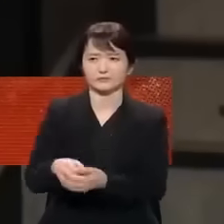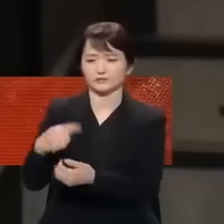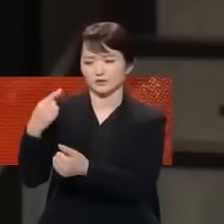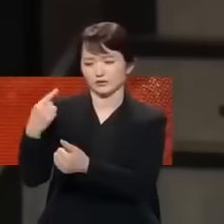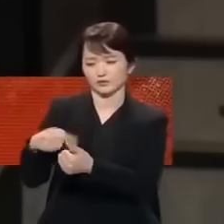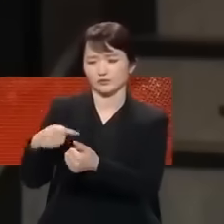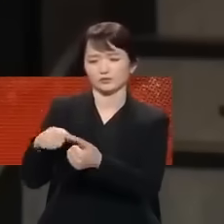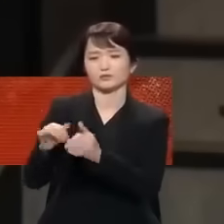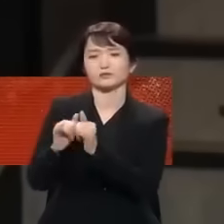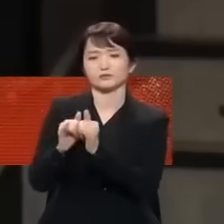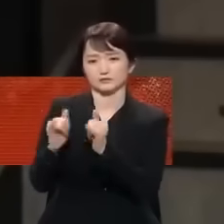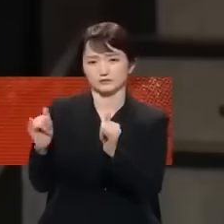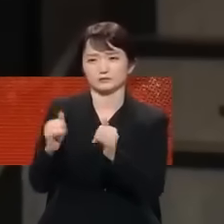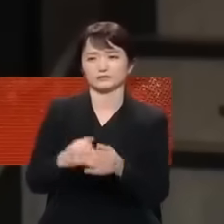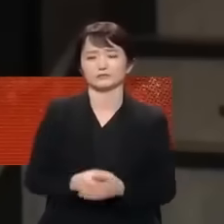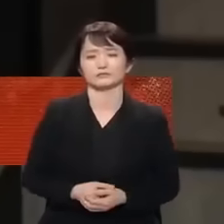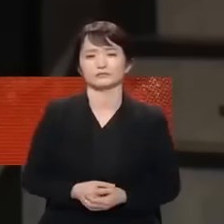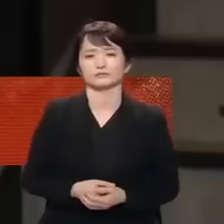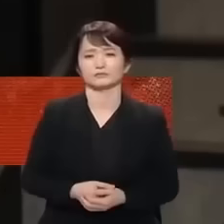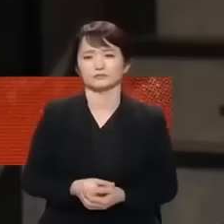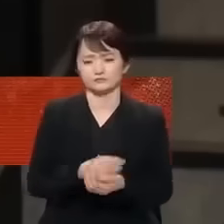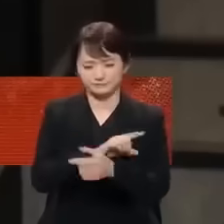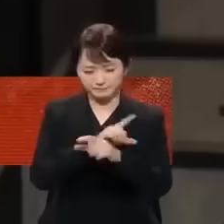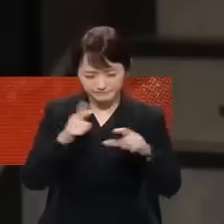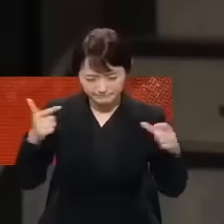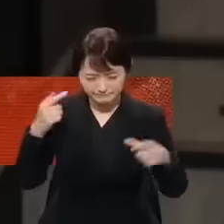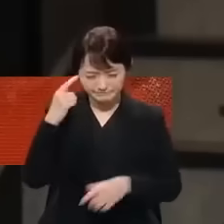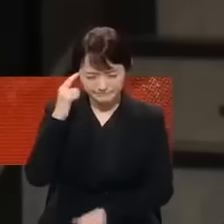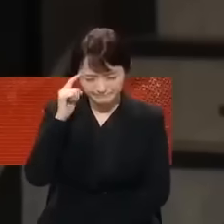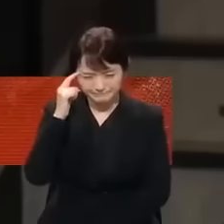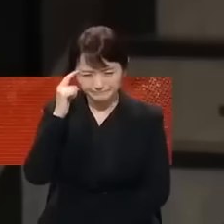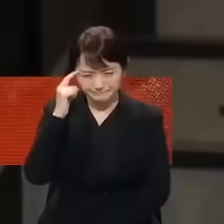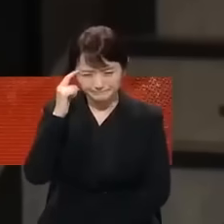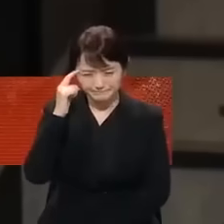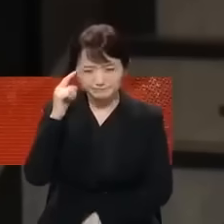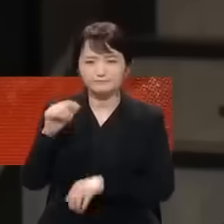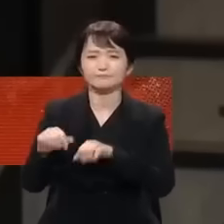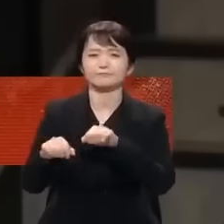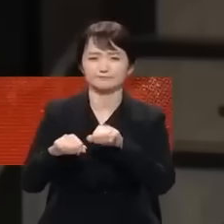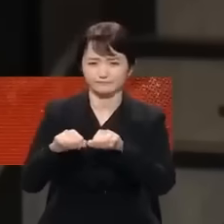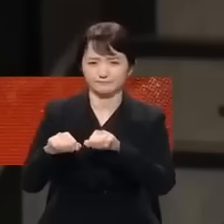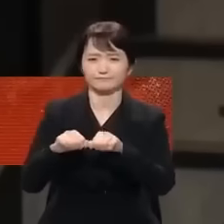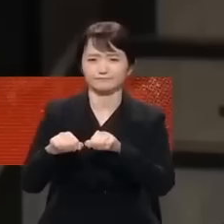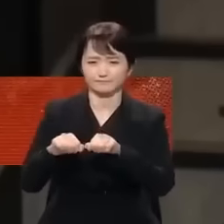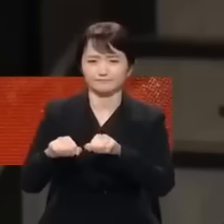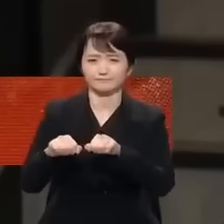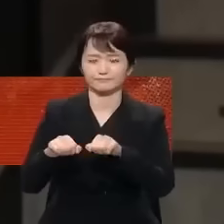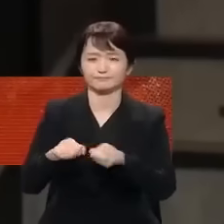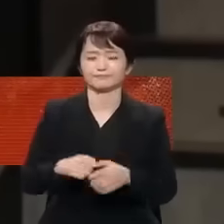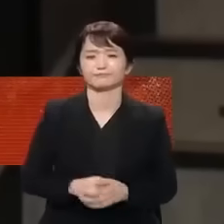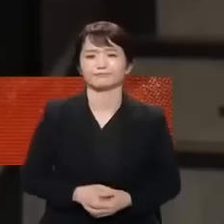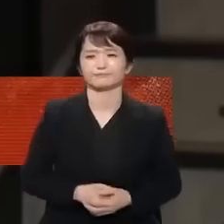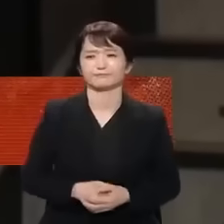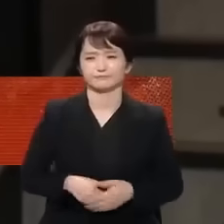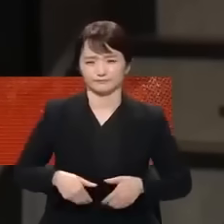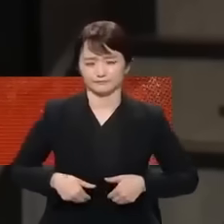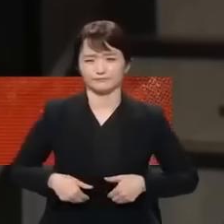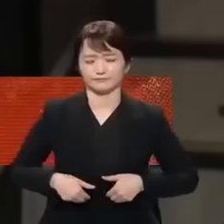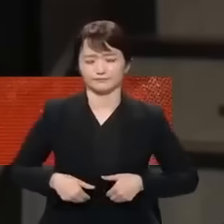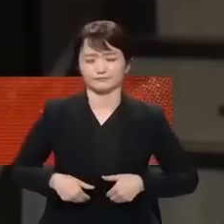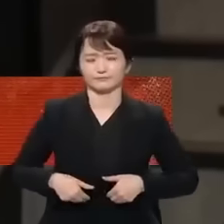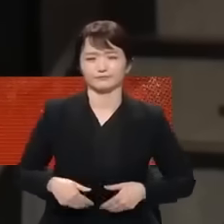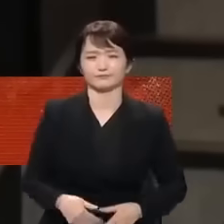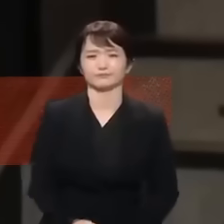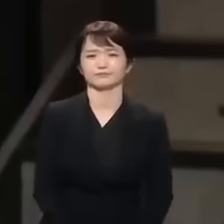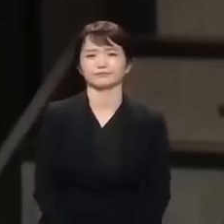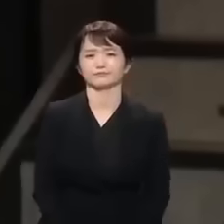같은 경우는 여러 가지를 갖다가 생각을 하고 행동을 하는 것이 필요하다 저는 그렇게